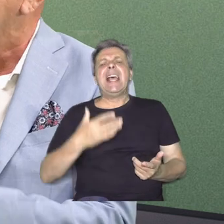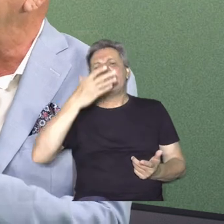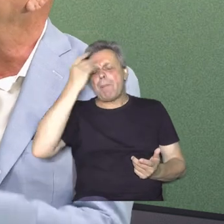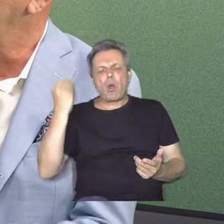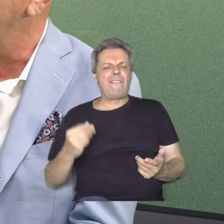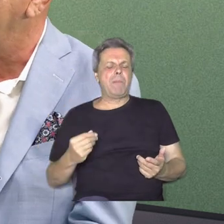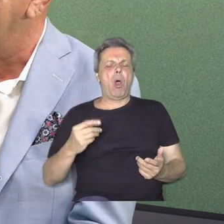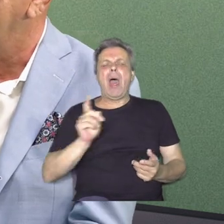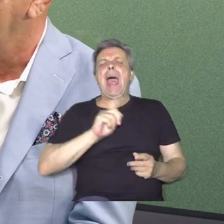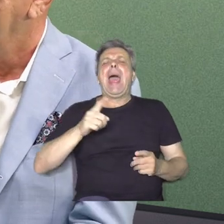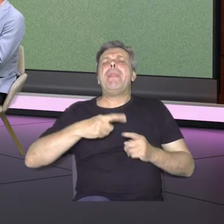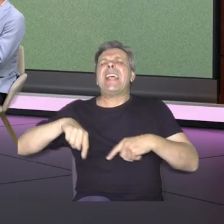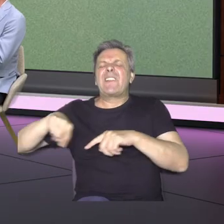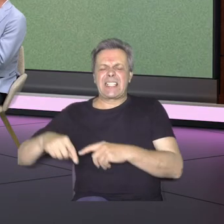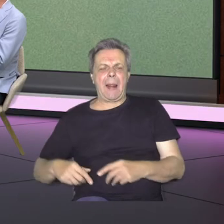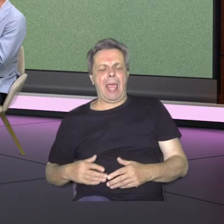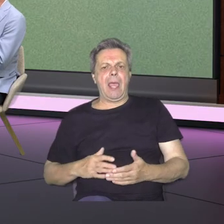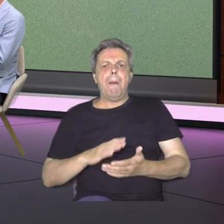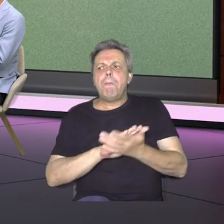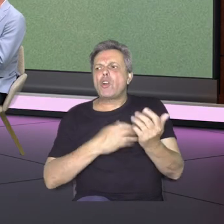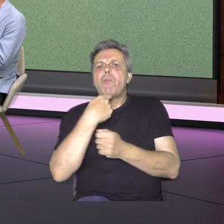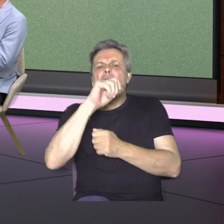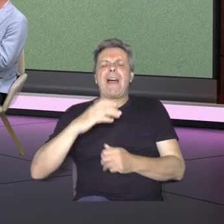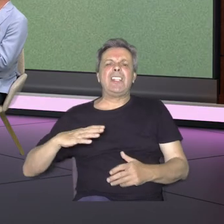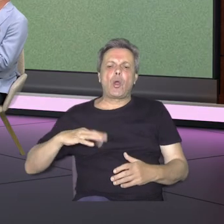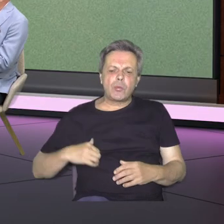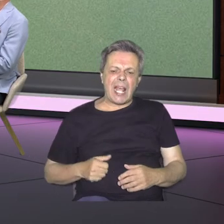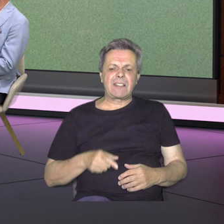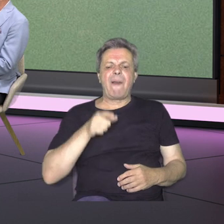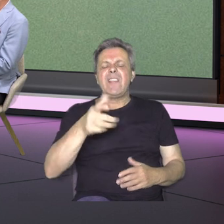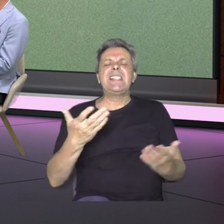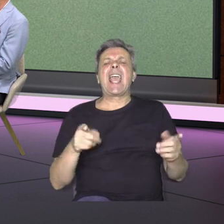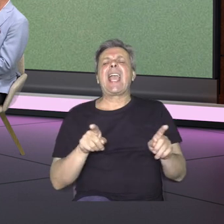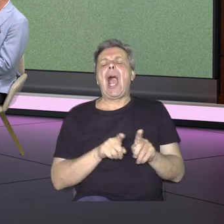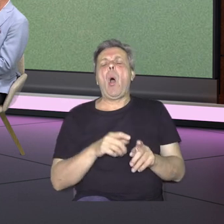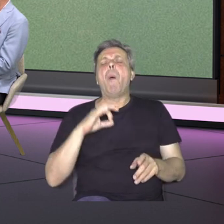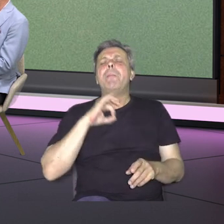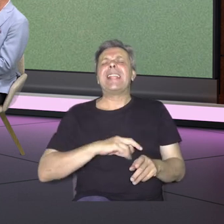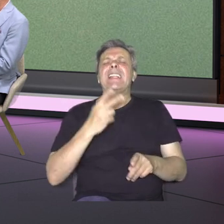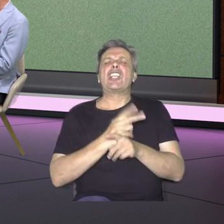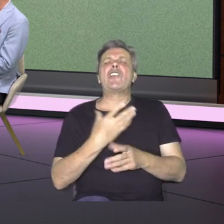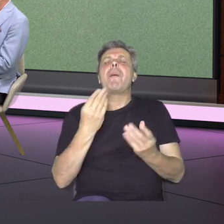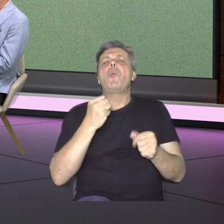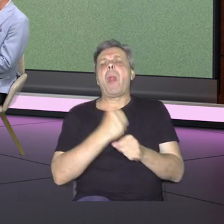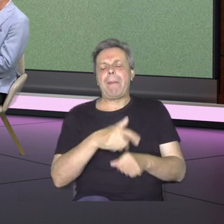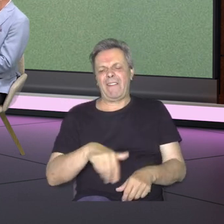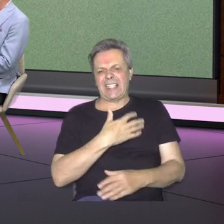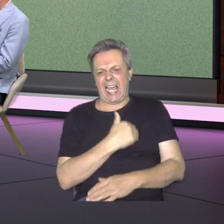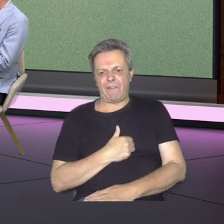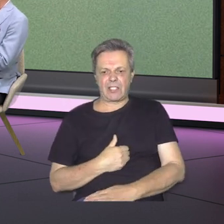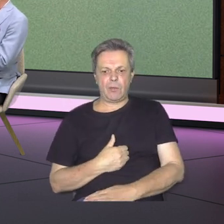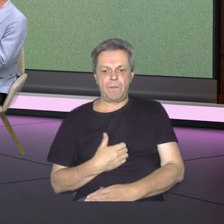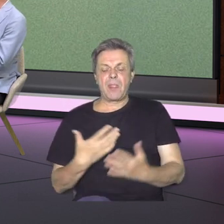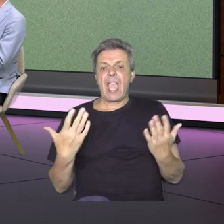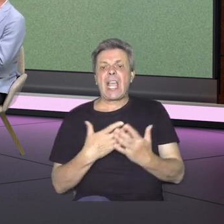politiku, krenimo u gospodarstvo. Vi ste kao predsjednik države jako puno učinili za Hrvatsku. Da. Kako